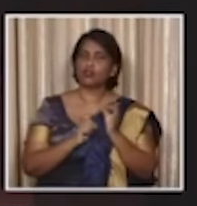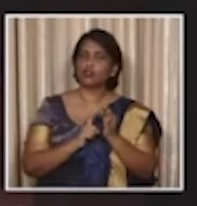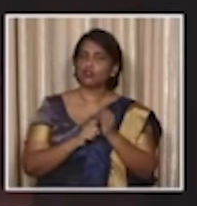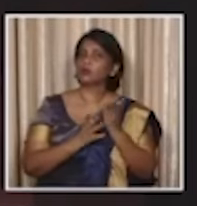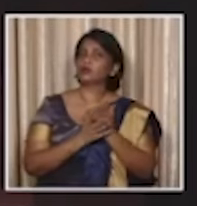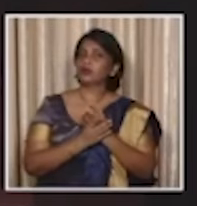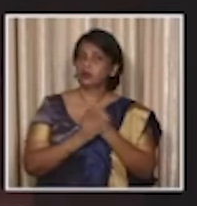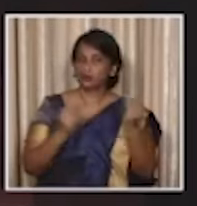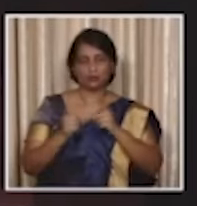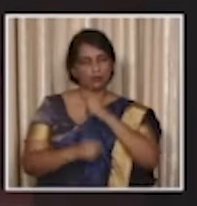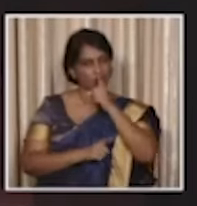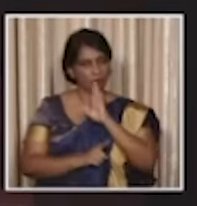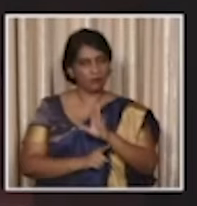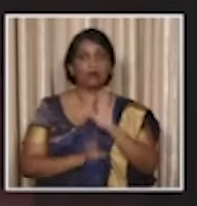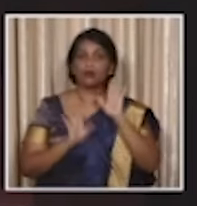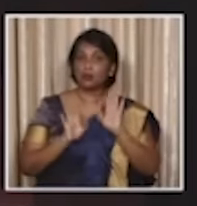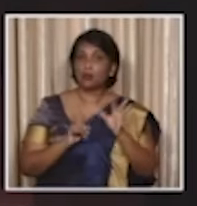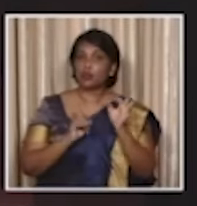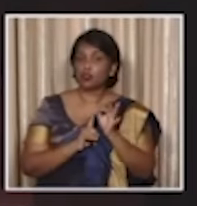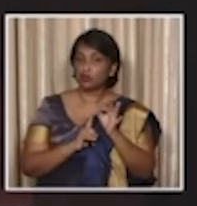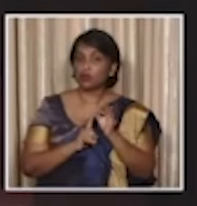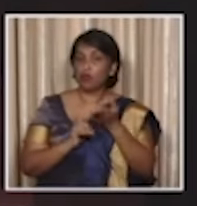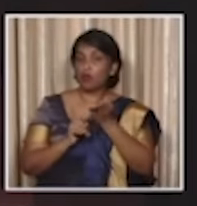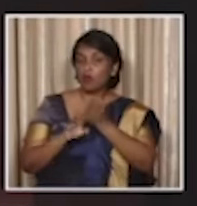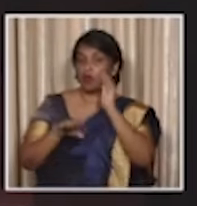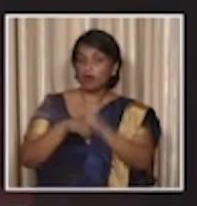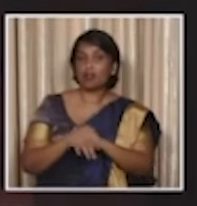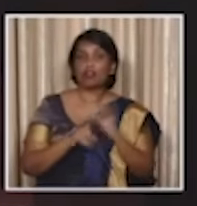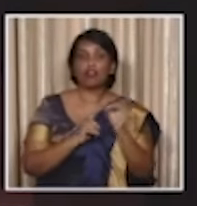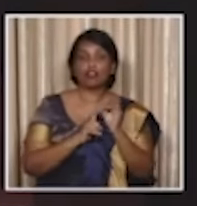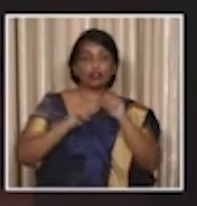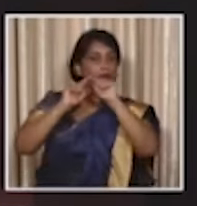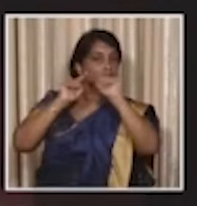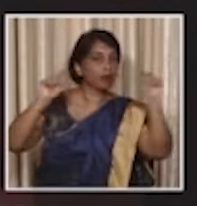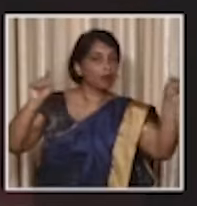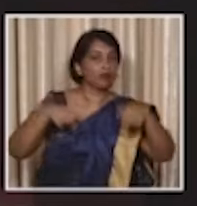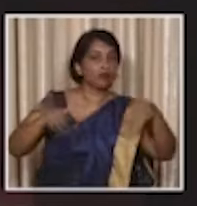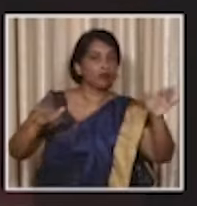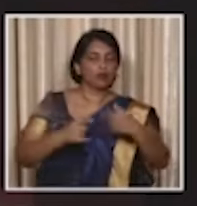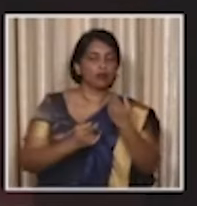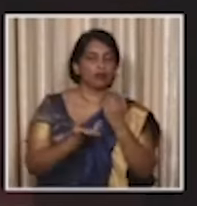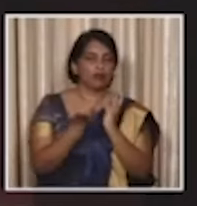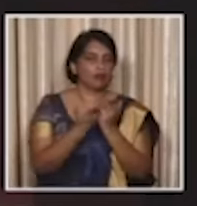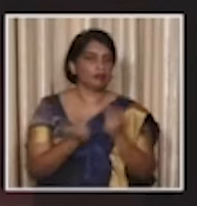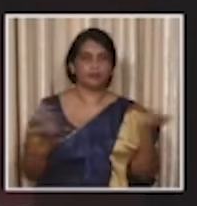තුරන් කරනවා කියනවා. හැබැයි දුප්පත්කම හඳුනාගන්න දරිද්‍රතා රේඛාව තාම ගණනය කරලා